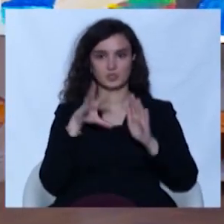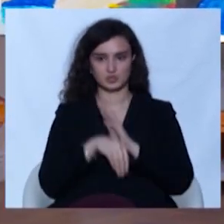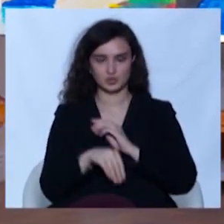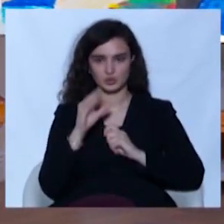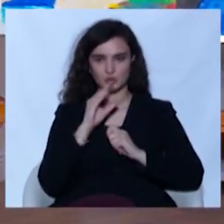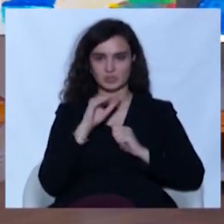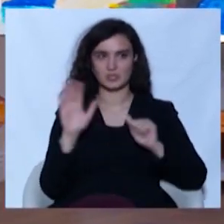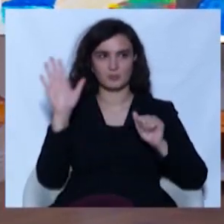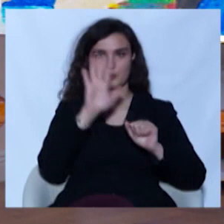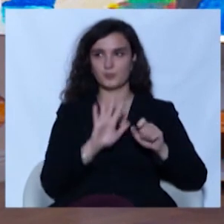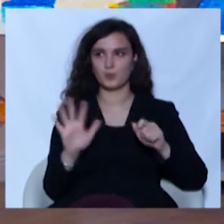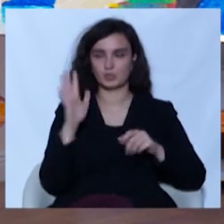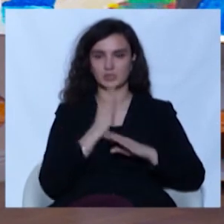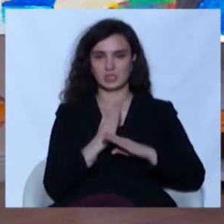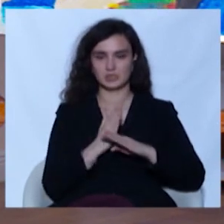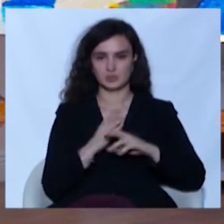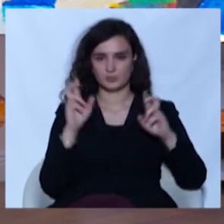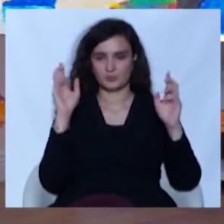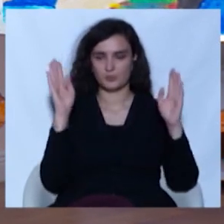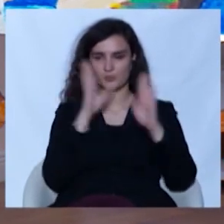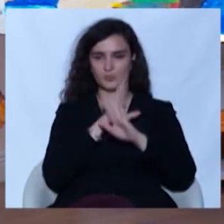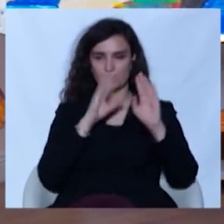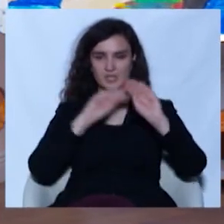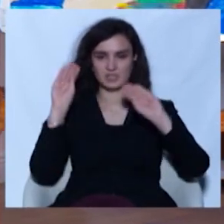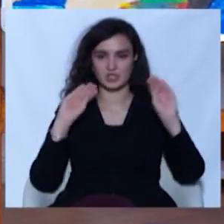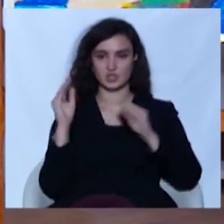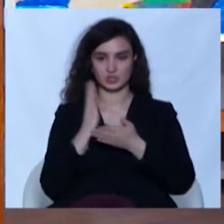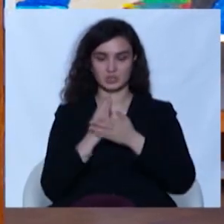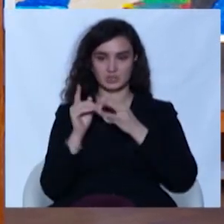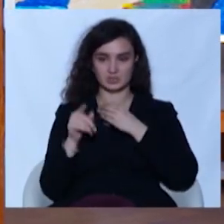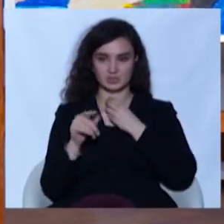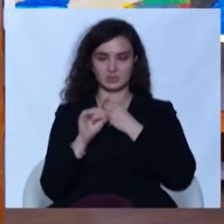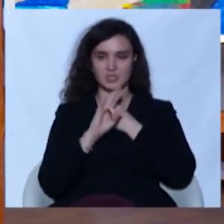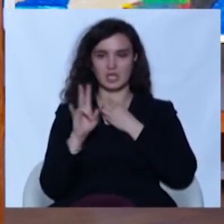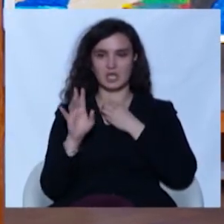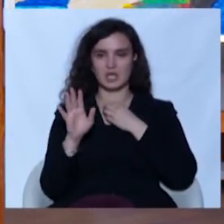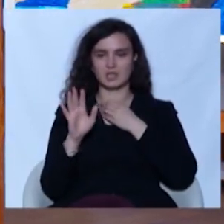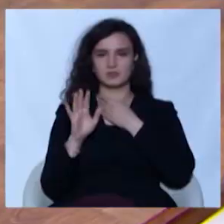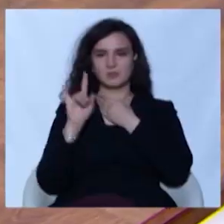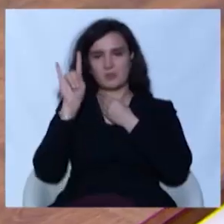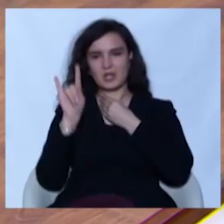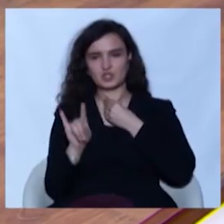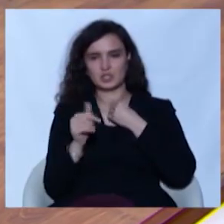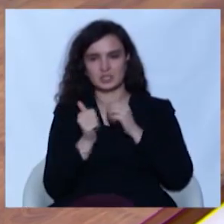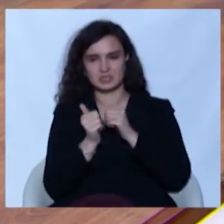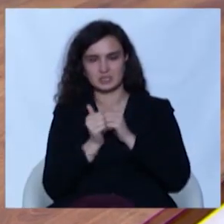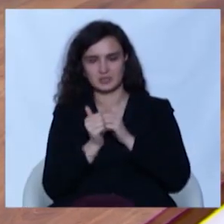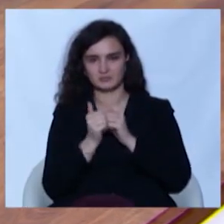როცა ფონი აიქ პეიზაჟი, ფონად არის გამოყენებული, ან ინტერიერში, აი ფანჯრის